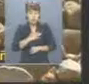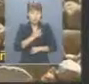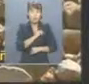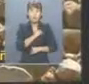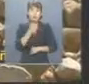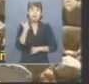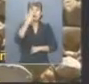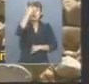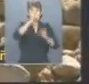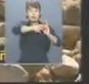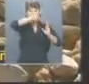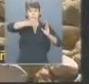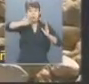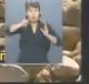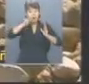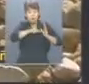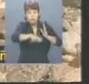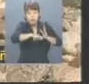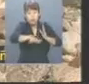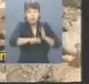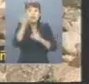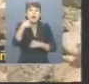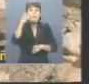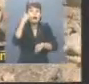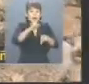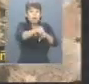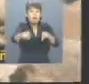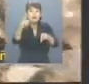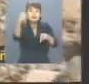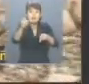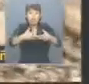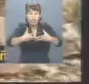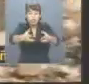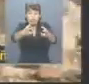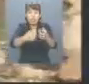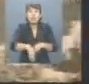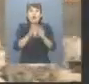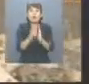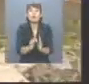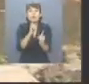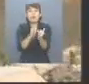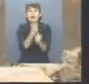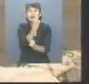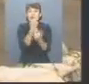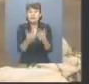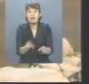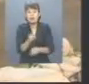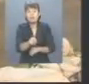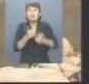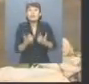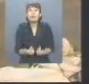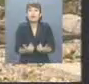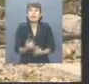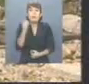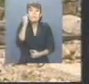าสูงที่พัดบ้านเกือบ10หลังเสียหายและมีผู้เสียชีวิต1คนบาดเจ็บอีกจำนวนมากทำให้ทุกวันนี้บ้านหลังใหญ่ริมเ